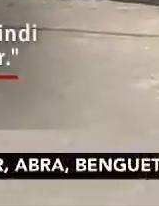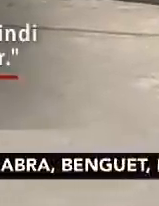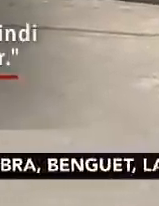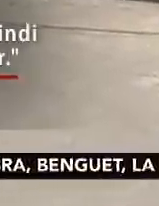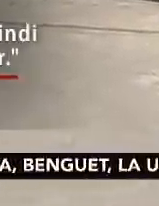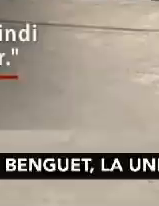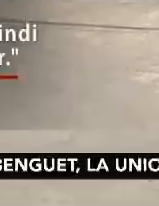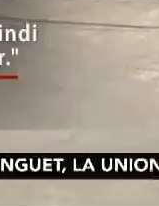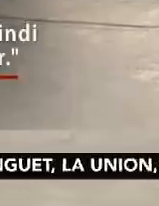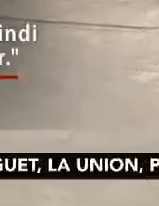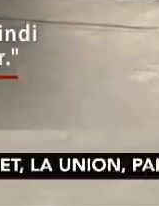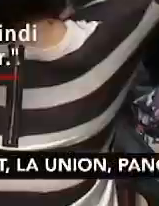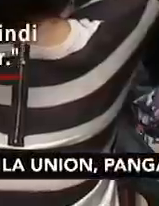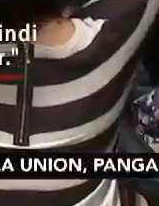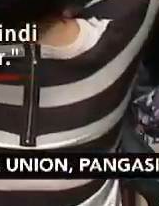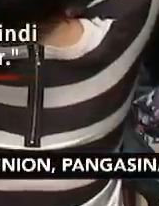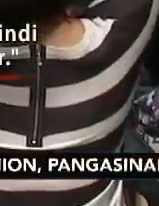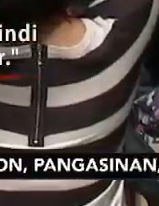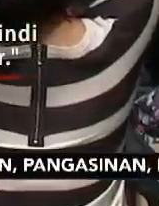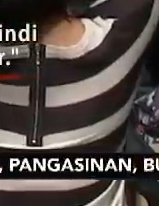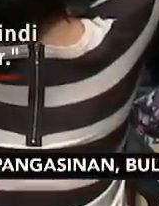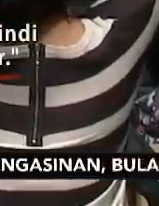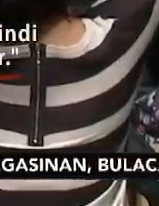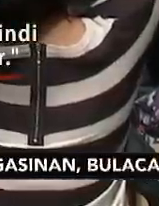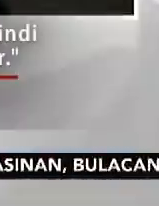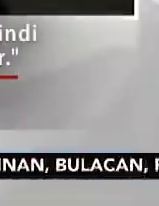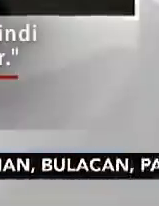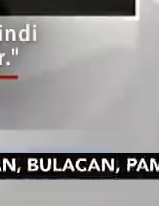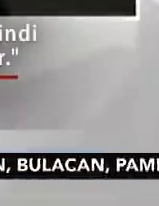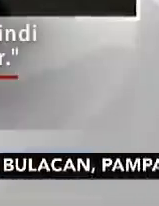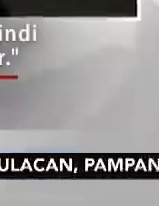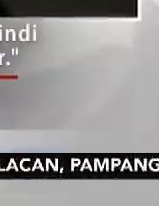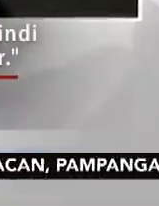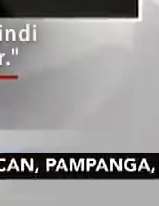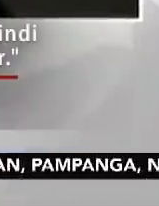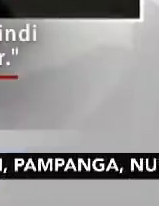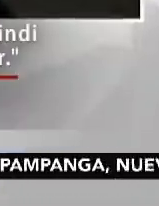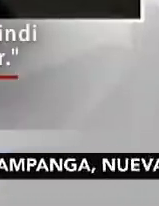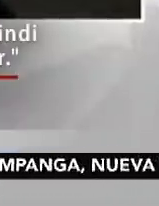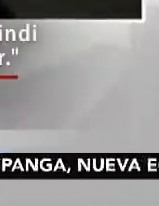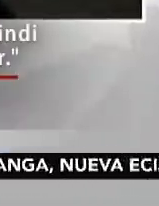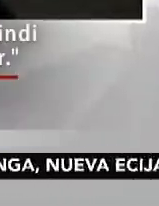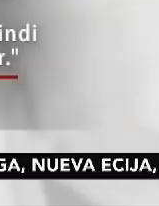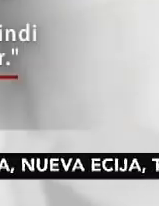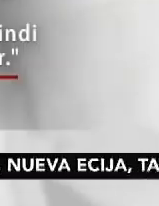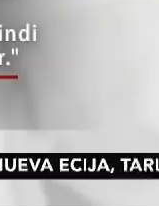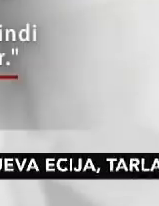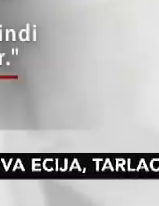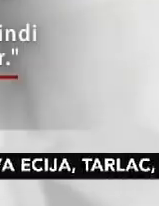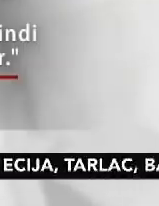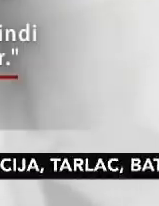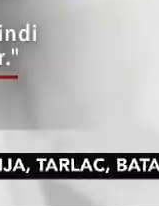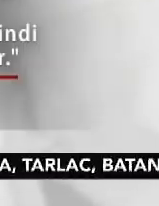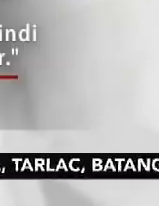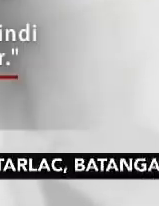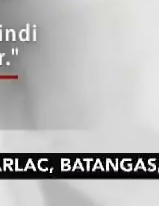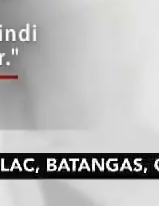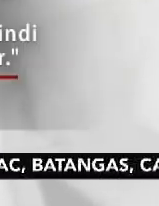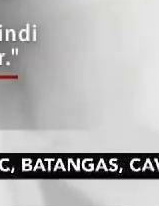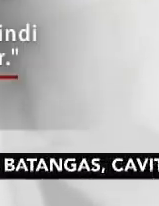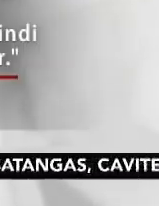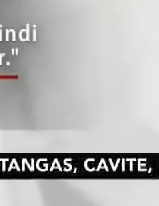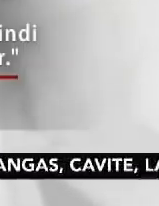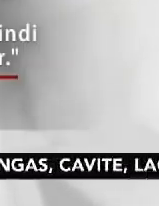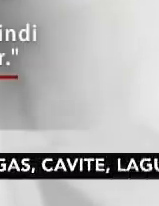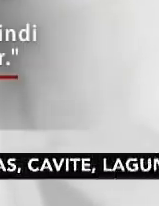mga ganito naming sitwasyon, sana matulungan din kami. Kasi kung may budget lang kami para doon, bakit hindi namin gagawin